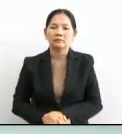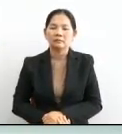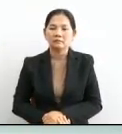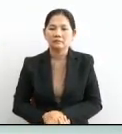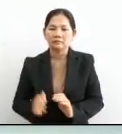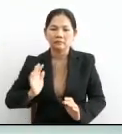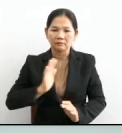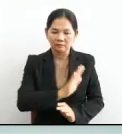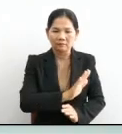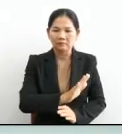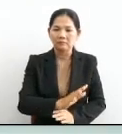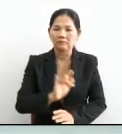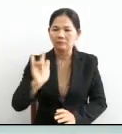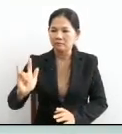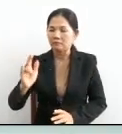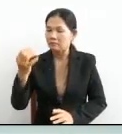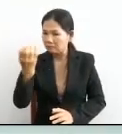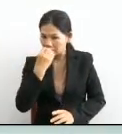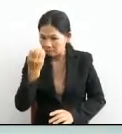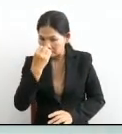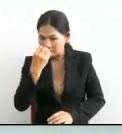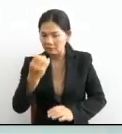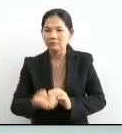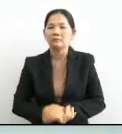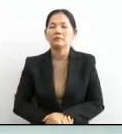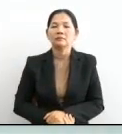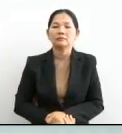xăm rạp bó rì phốc